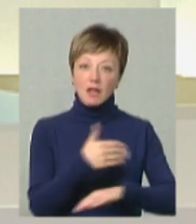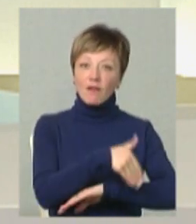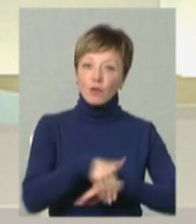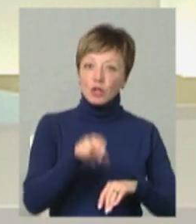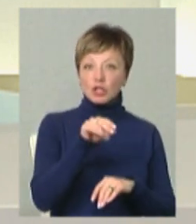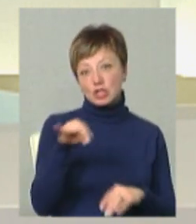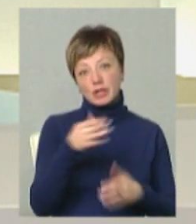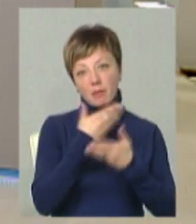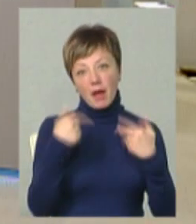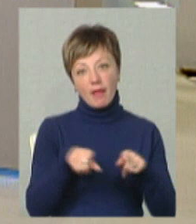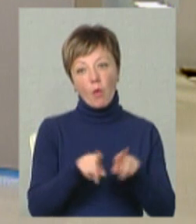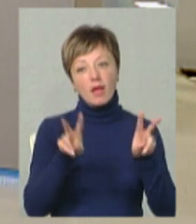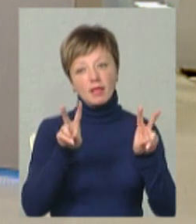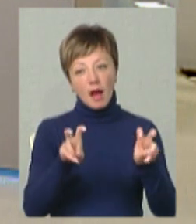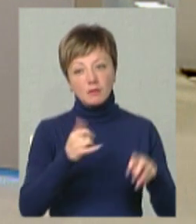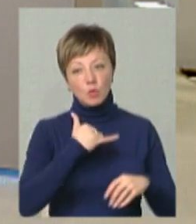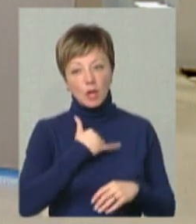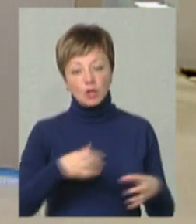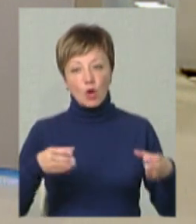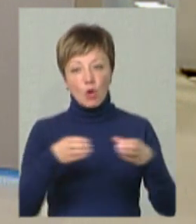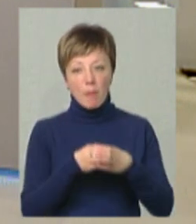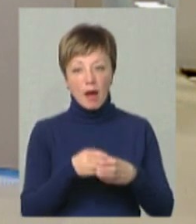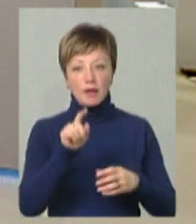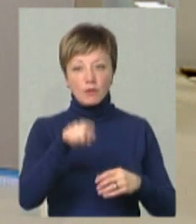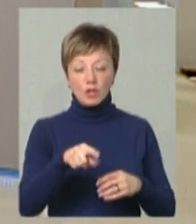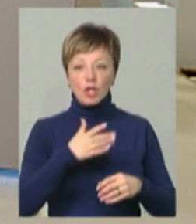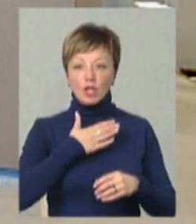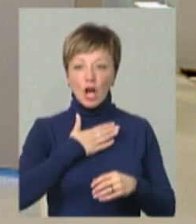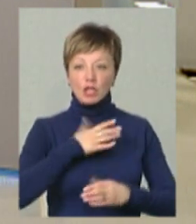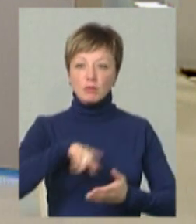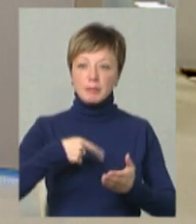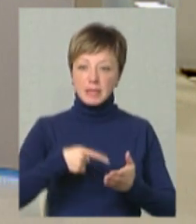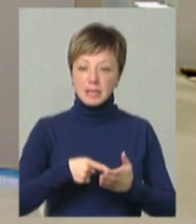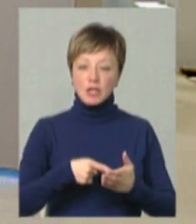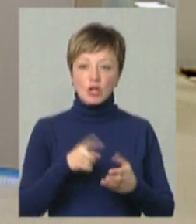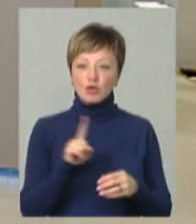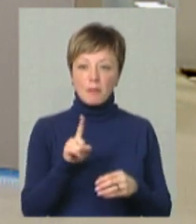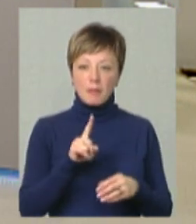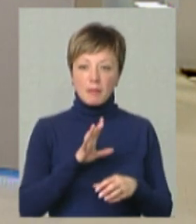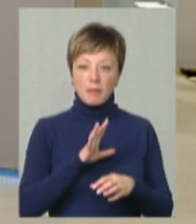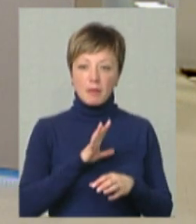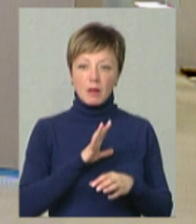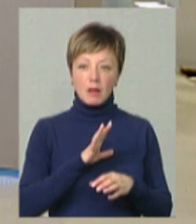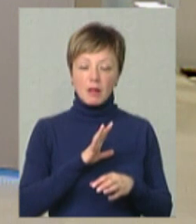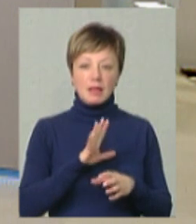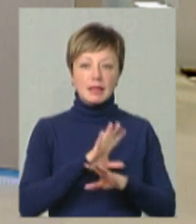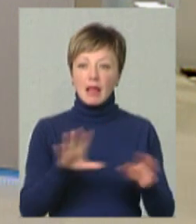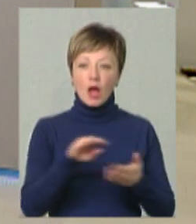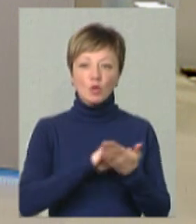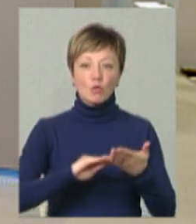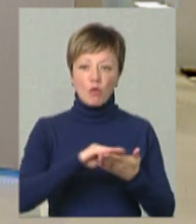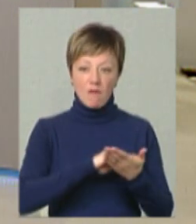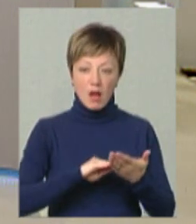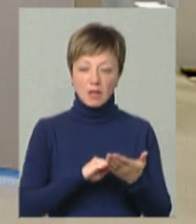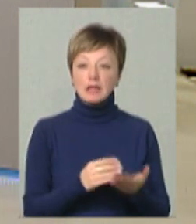немає такої назви у нашій громаді, щоб вони, нашому місті, щоб вони не дублювалися.